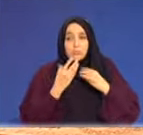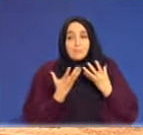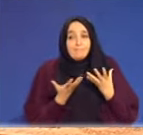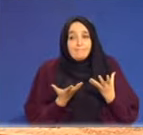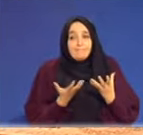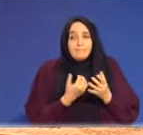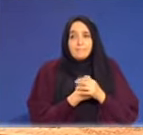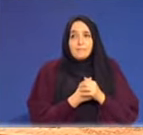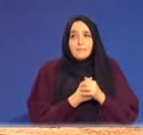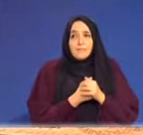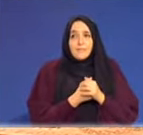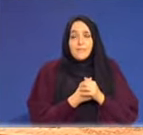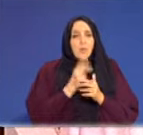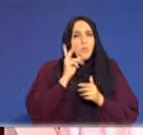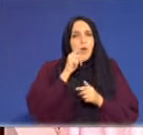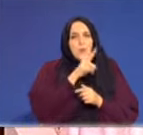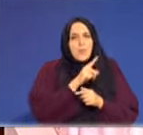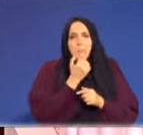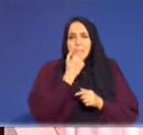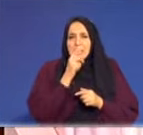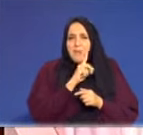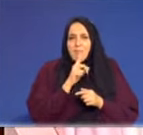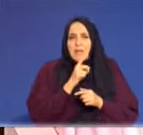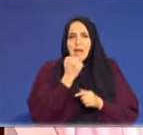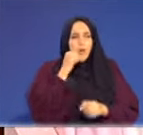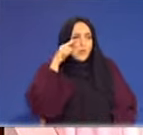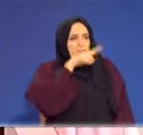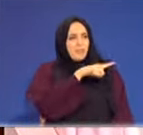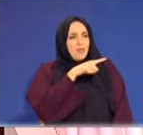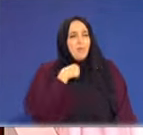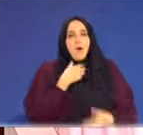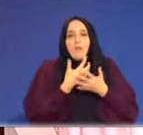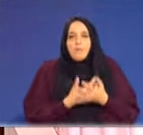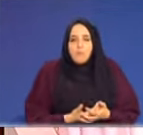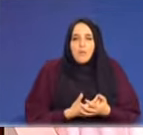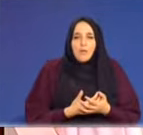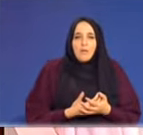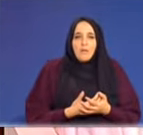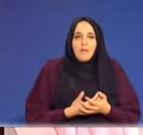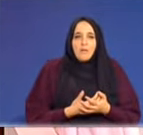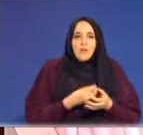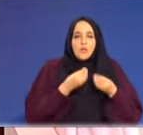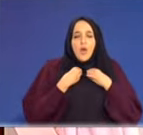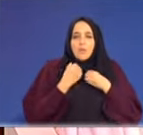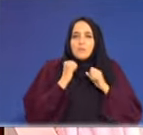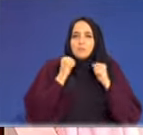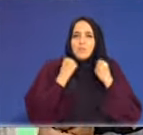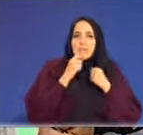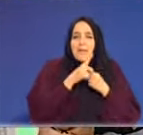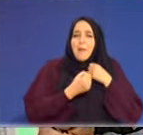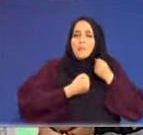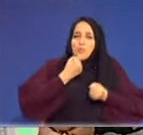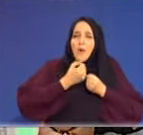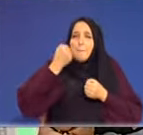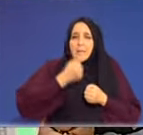علاش يعني يتضرر بسبب هذا التباطؤ؟ لأنه التباطؤ هذا يؤلمه